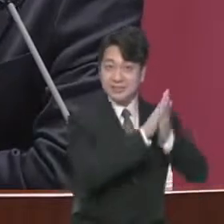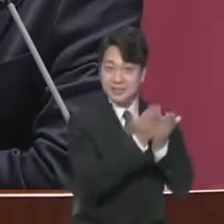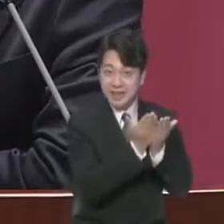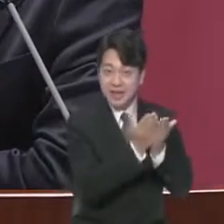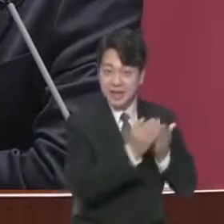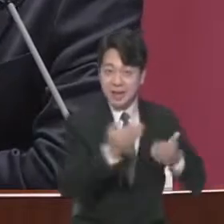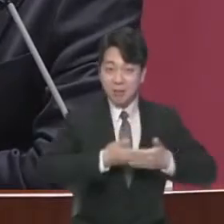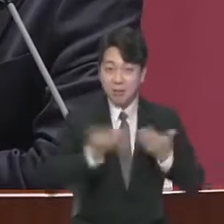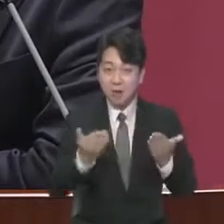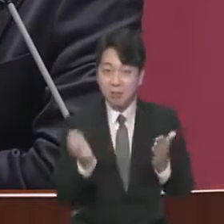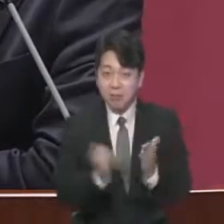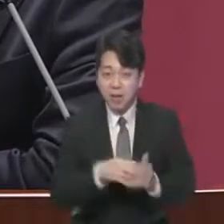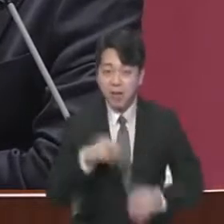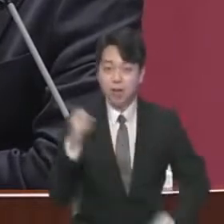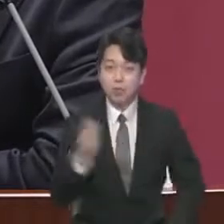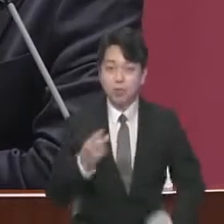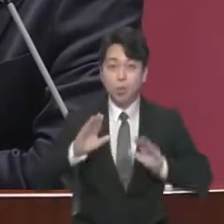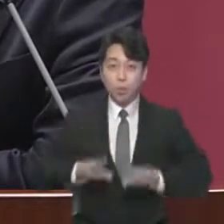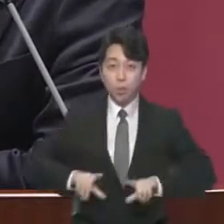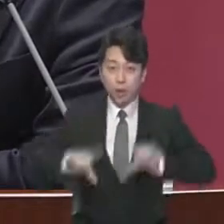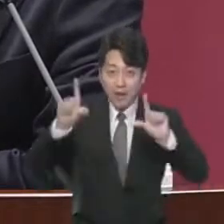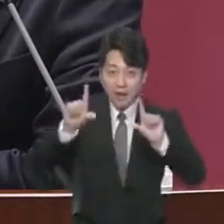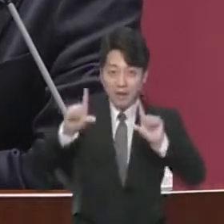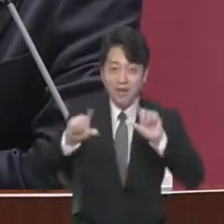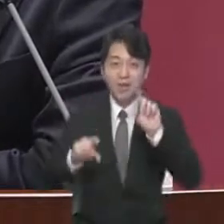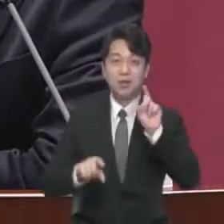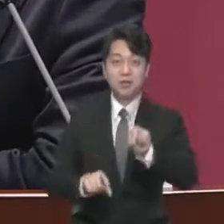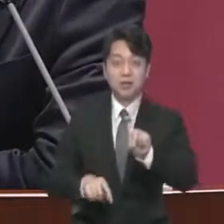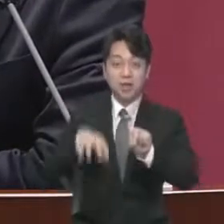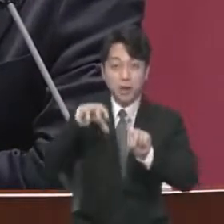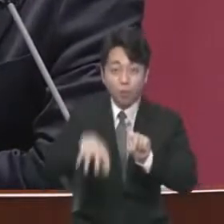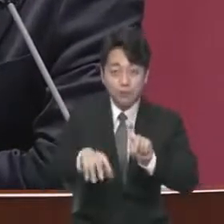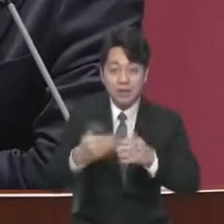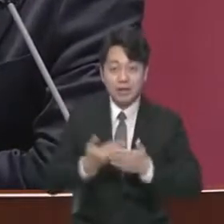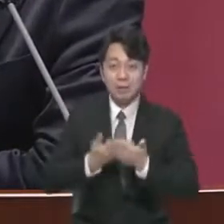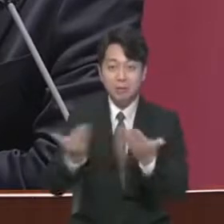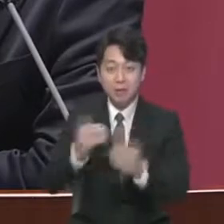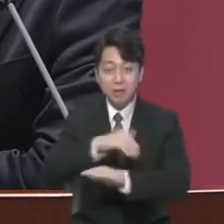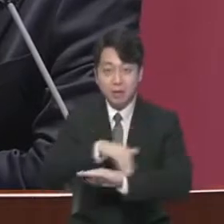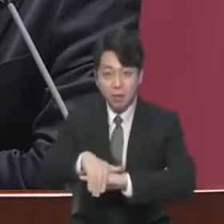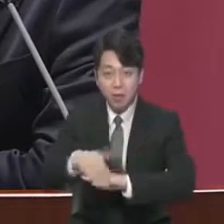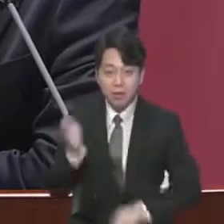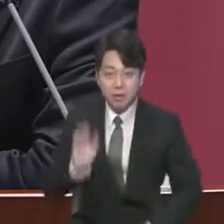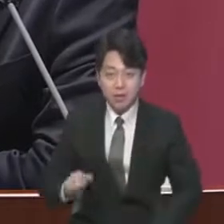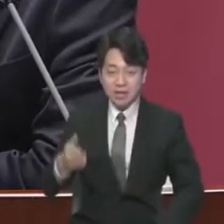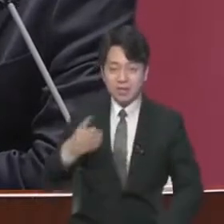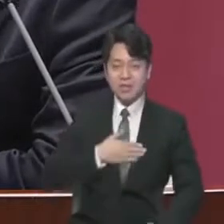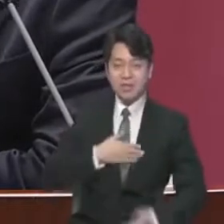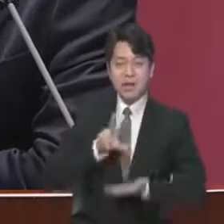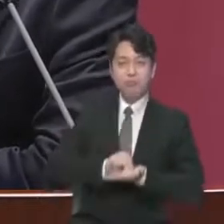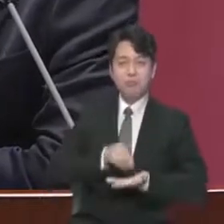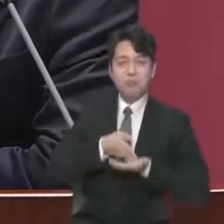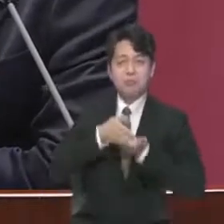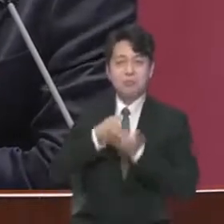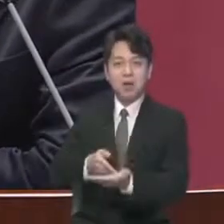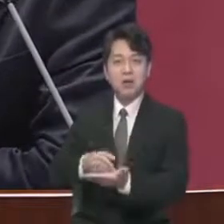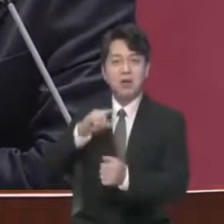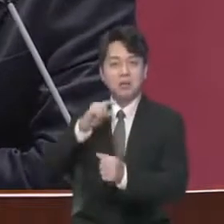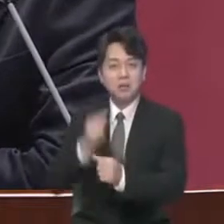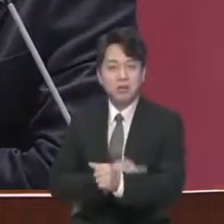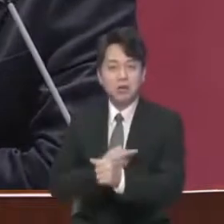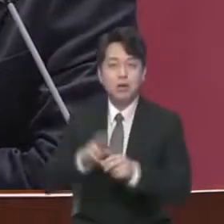이 최근의 논란으로 중단된 상태고 내년에도 이런 문제제기가 없었다면 배포되었을 것입니다. 그리고 지금 교육청 산하